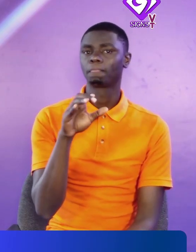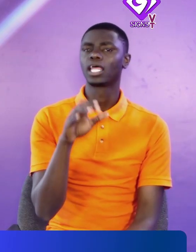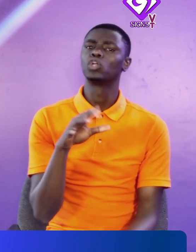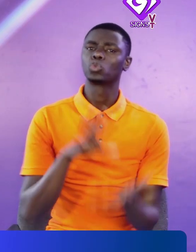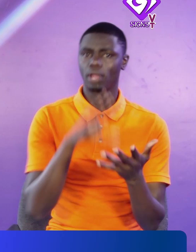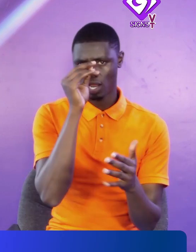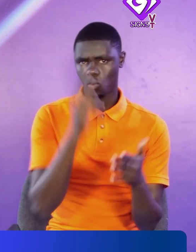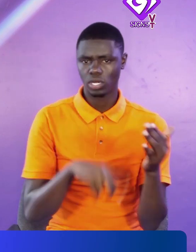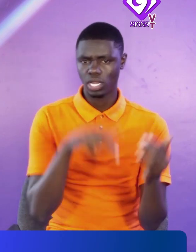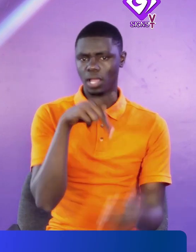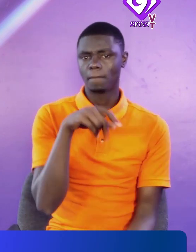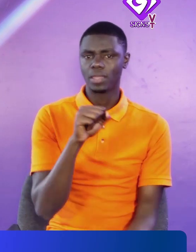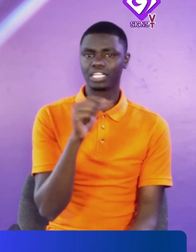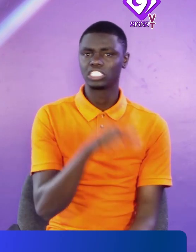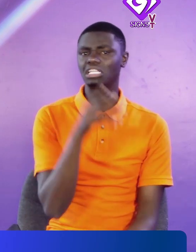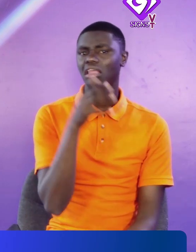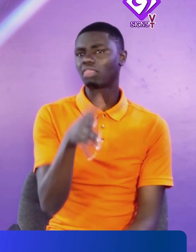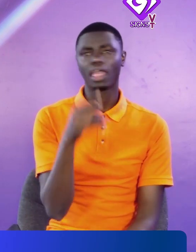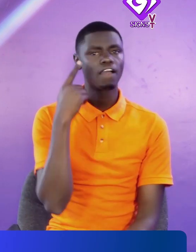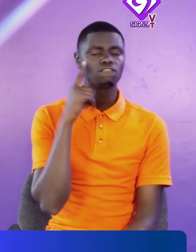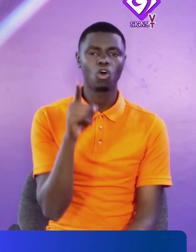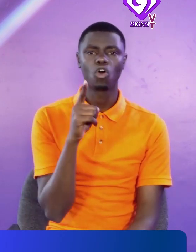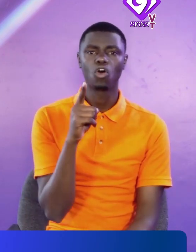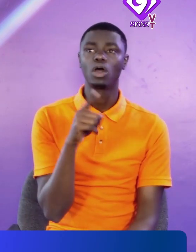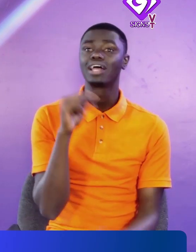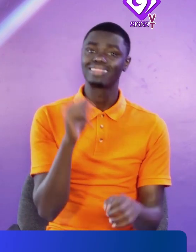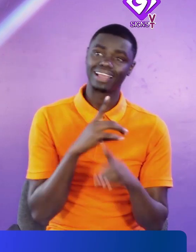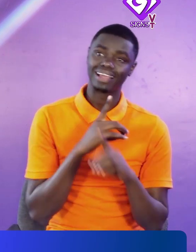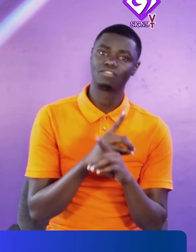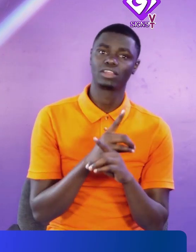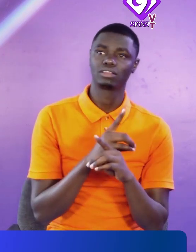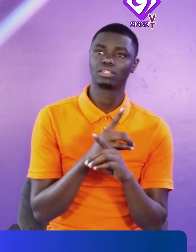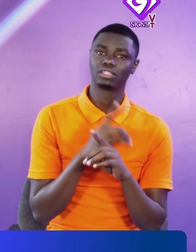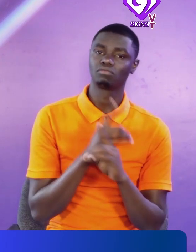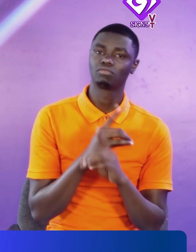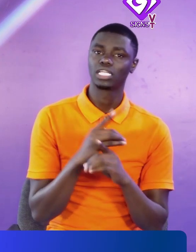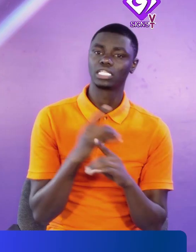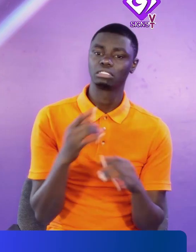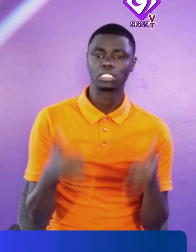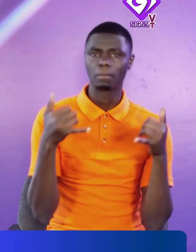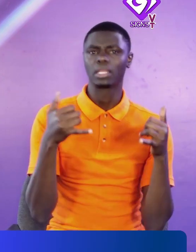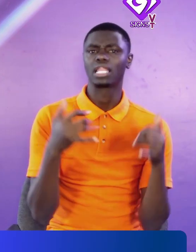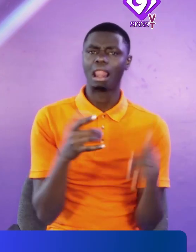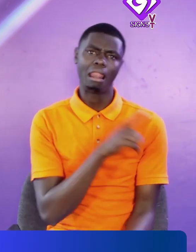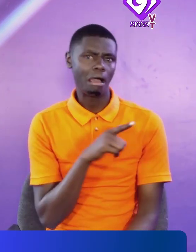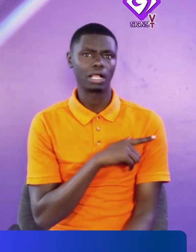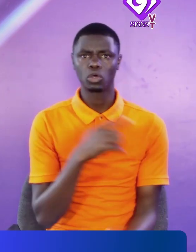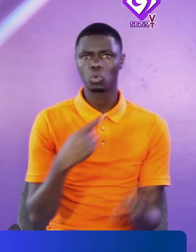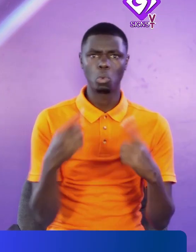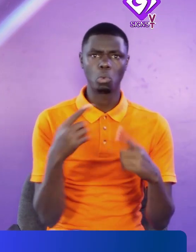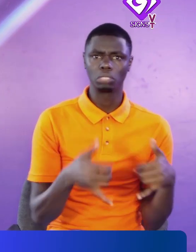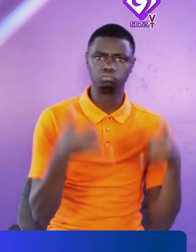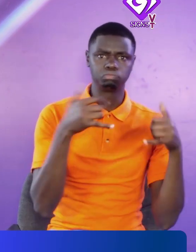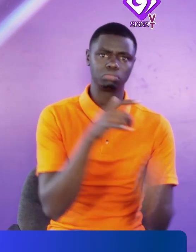PSG they are not there for the taking. Manze wanaweza defend champe. Hawakushinda kwa kuangukia. Luis Enrique anajua